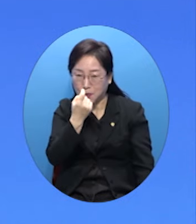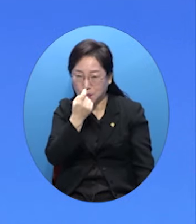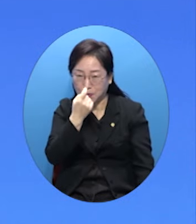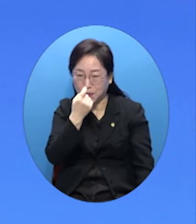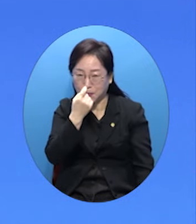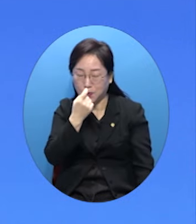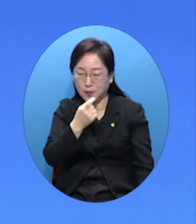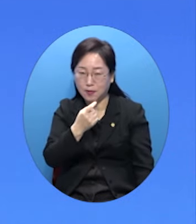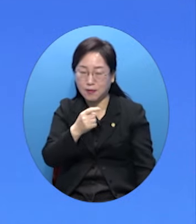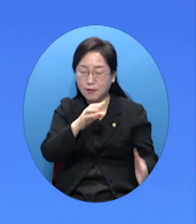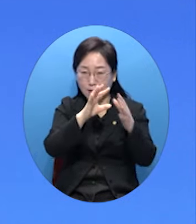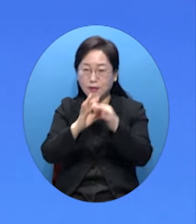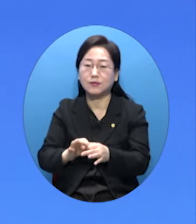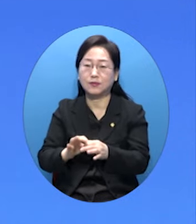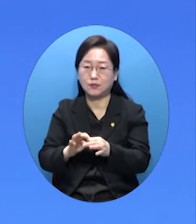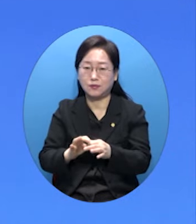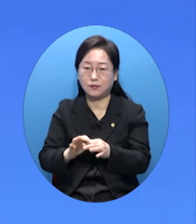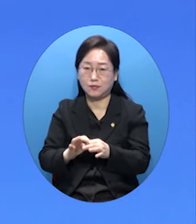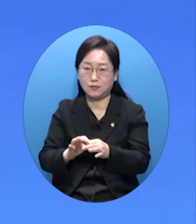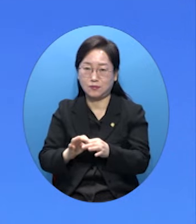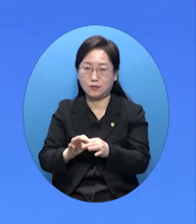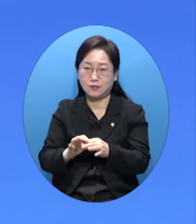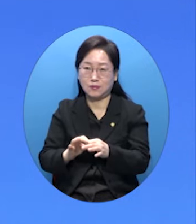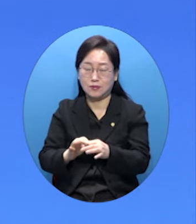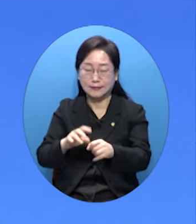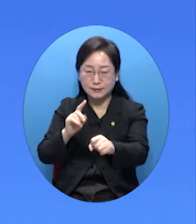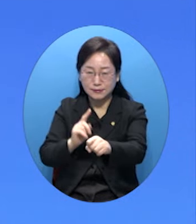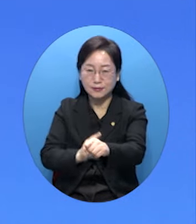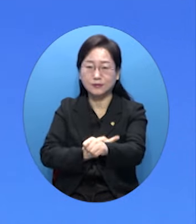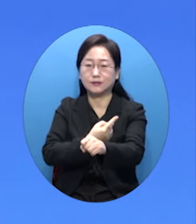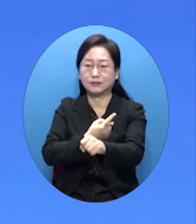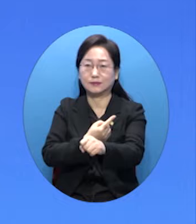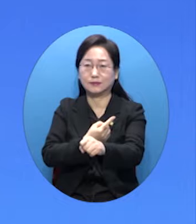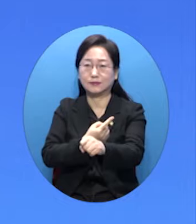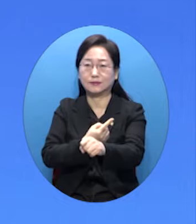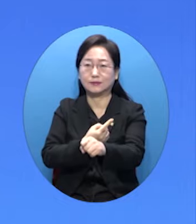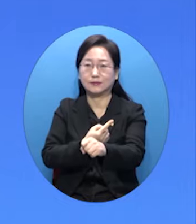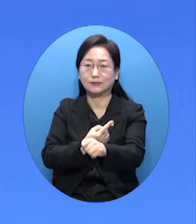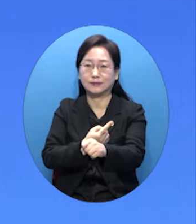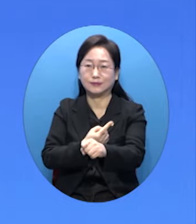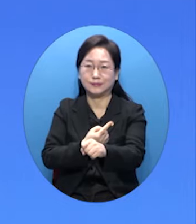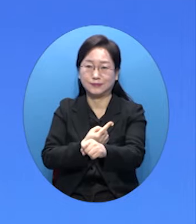초점을 맞추다 보니까 자연히